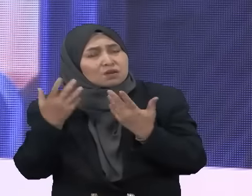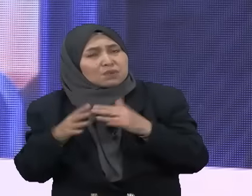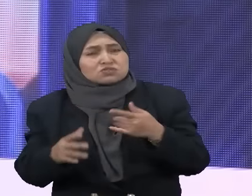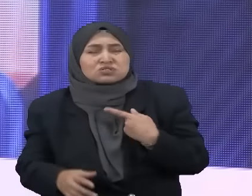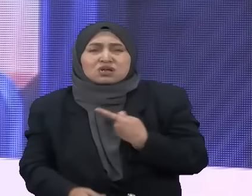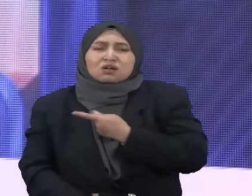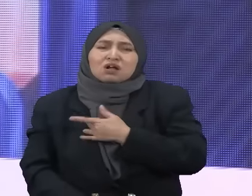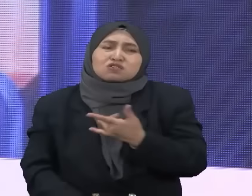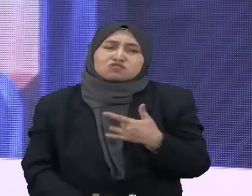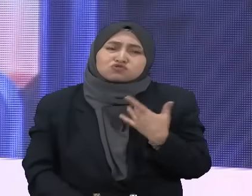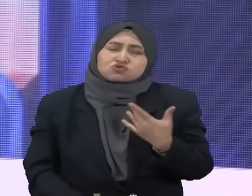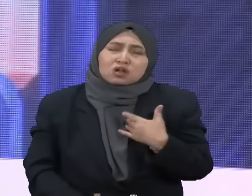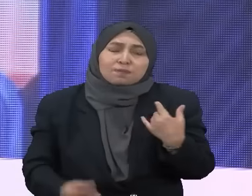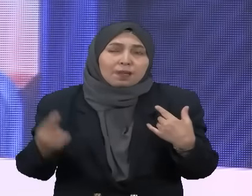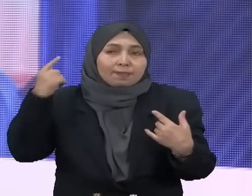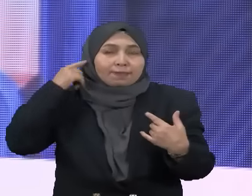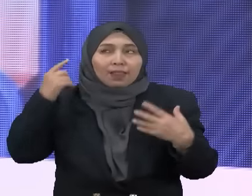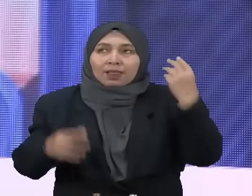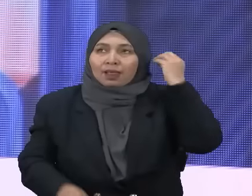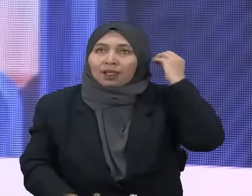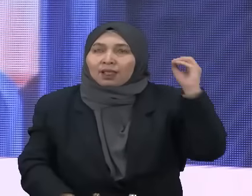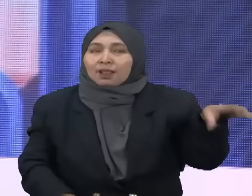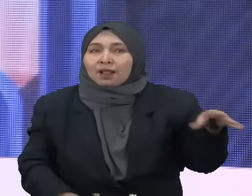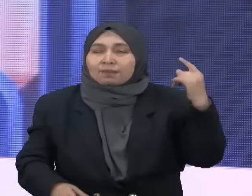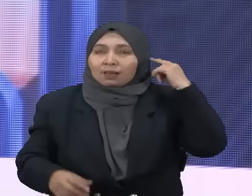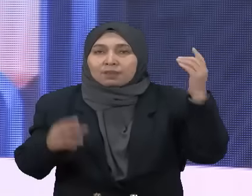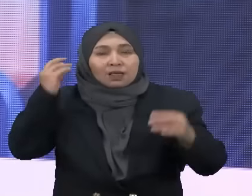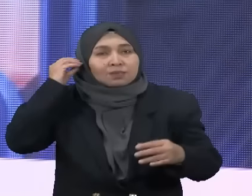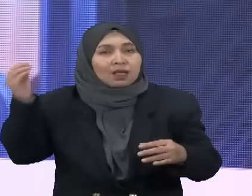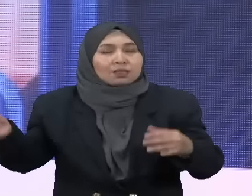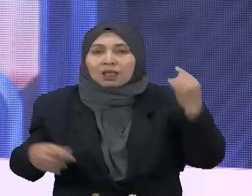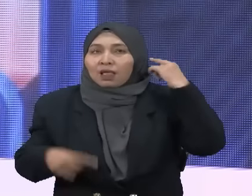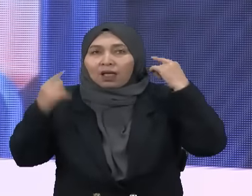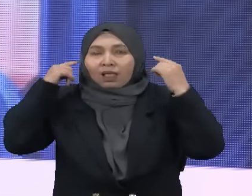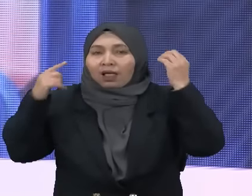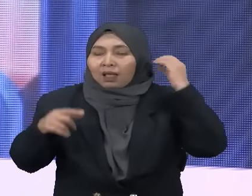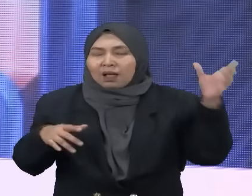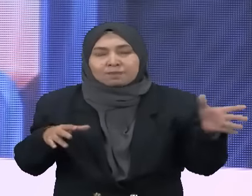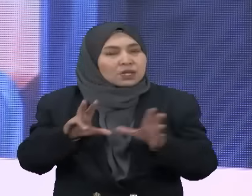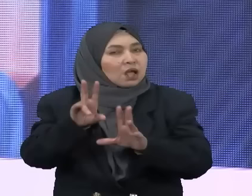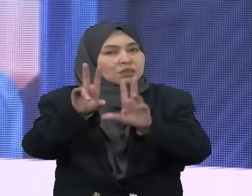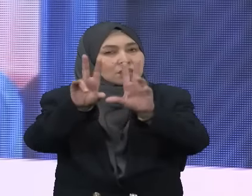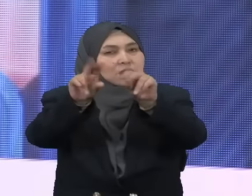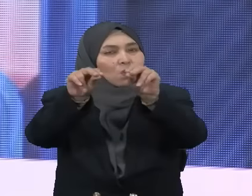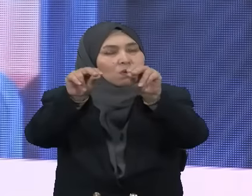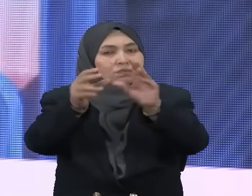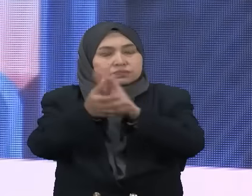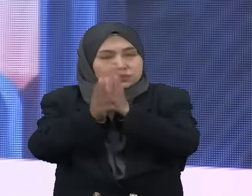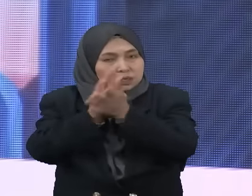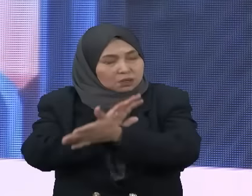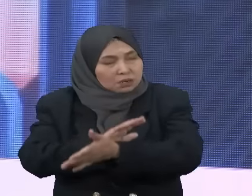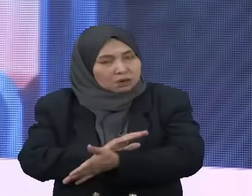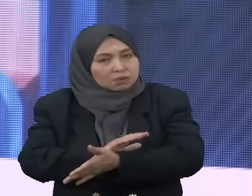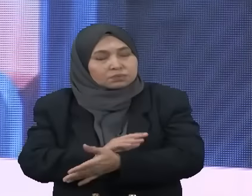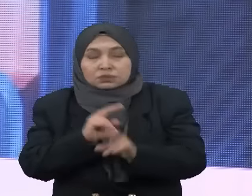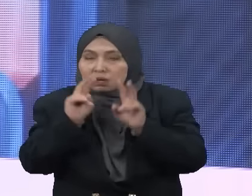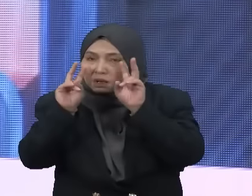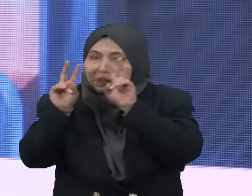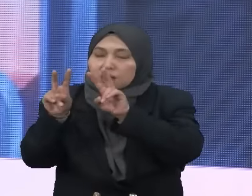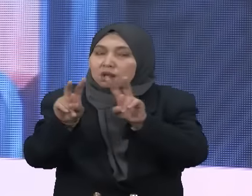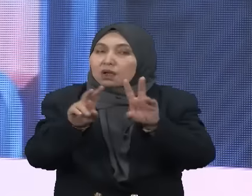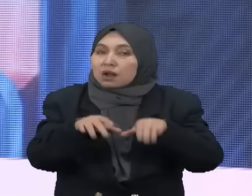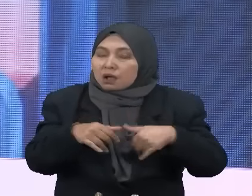rasa biar masuk telinga kiri, keluar masuk telinga kanan, keluar telinga kiri. Jangan, tuan-tuan. Fanzur kaifa kana aqibatul mujrimin, lihatlah